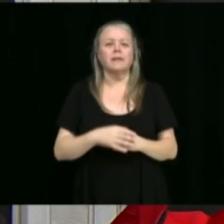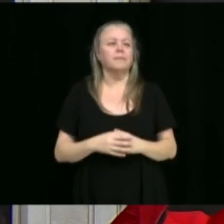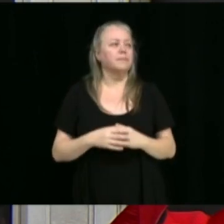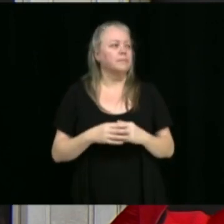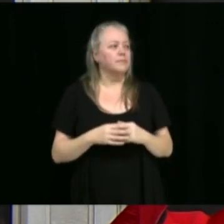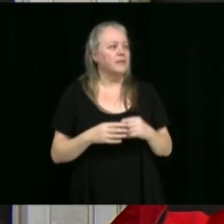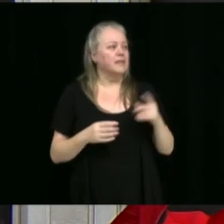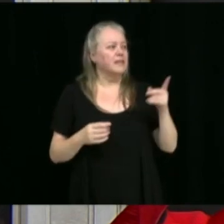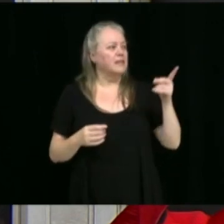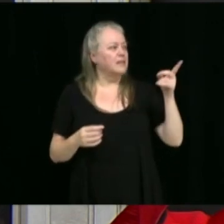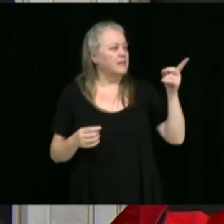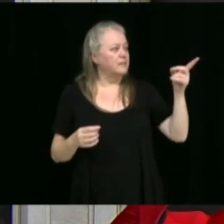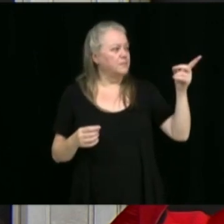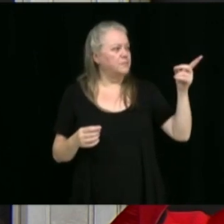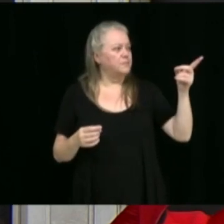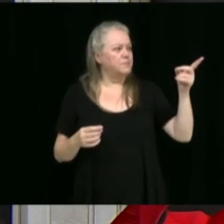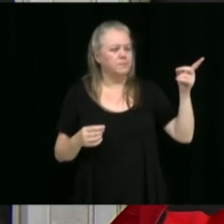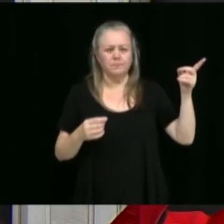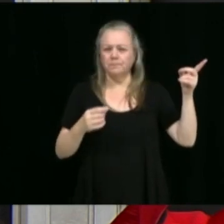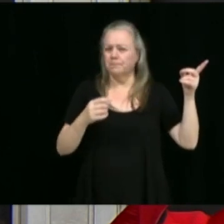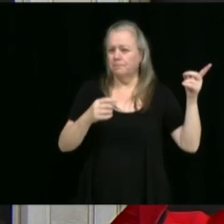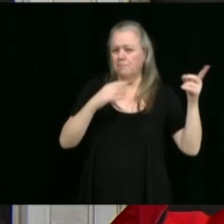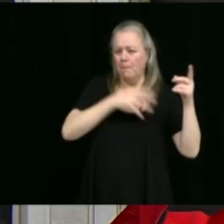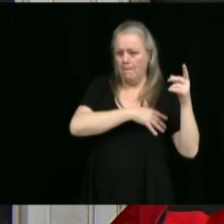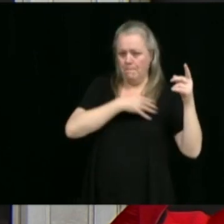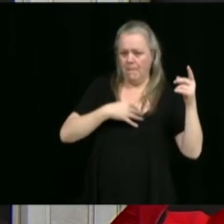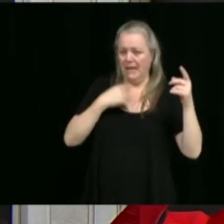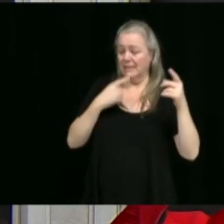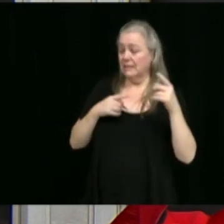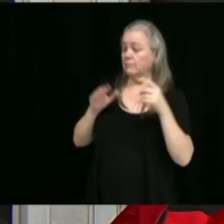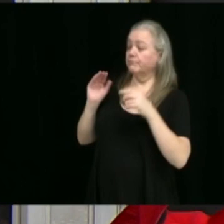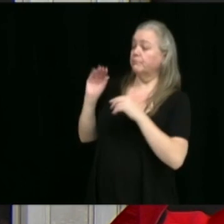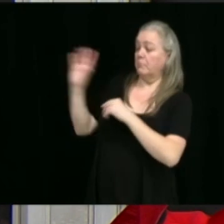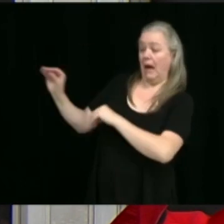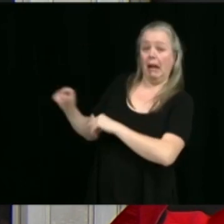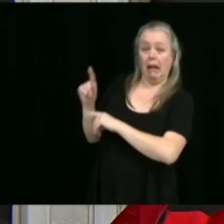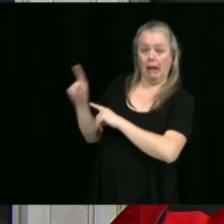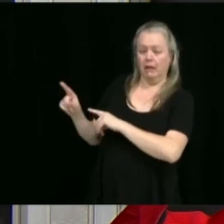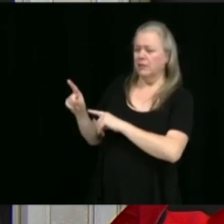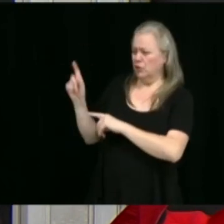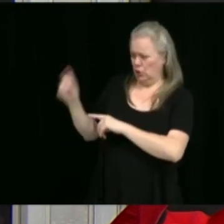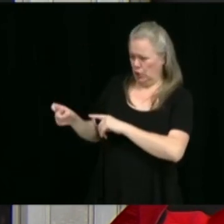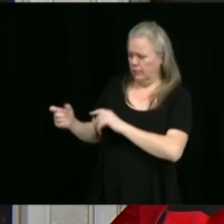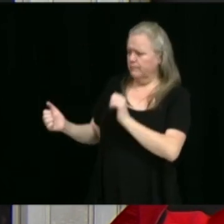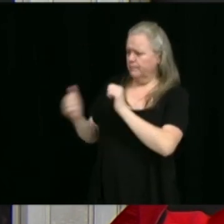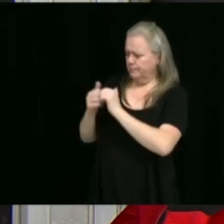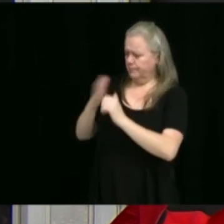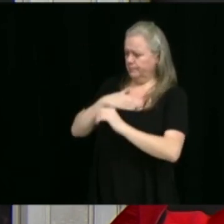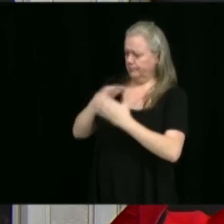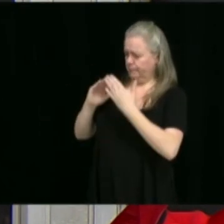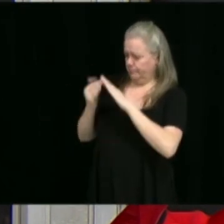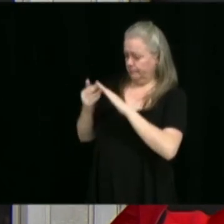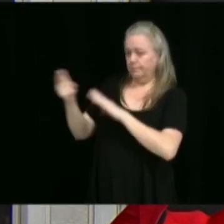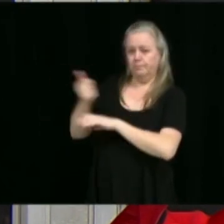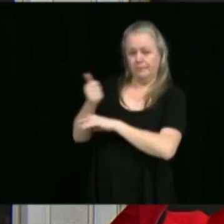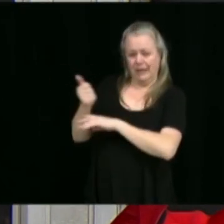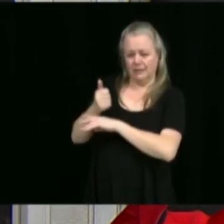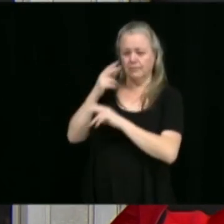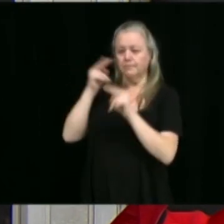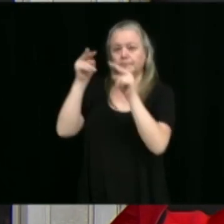Faudrait qu'on le regarde au niveau de notre propre comité des transports, là, cette traverse-là, puis l'intersection. Mais on n'avait pas déjà